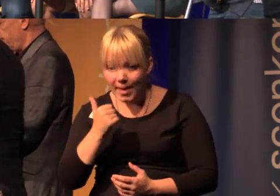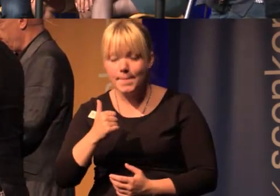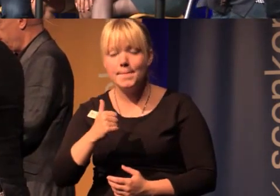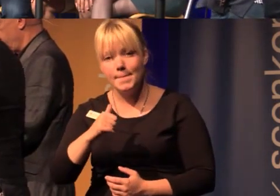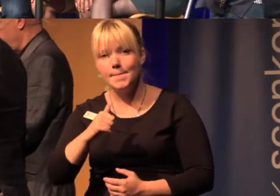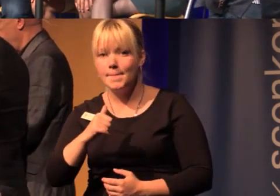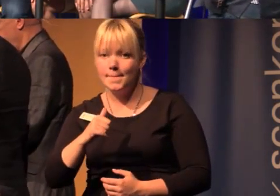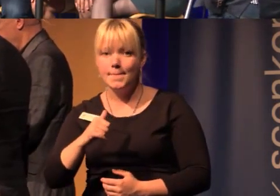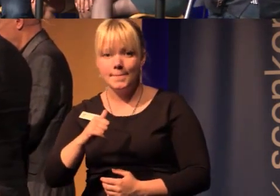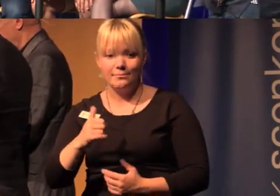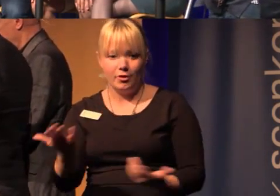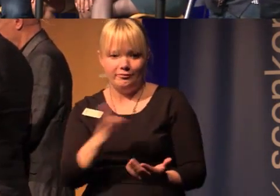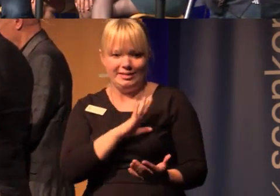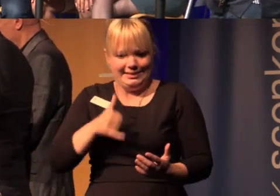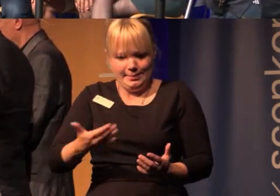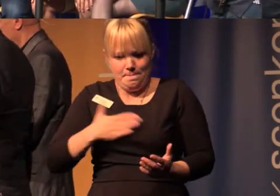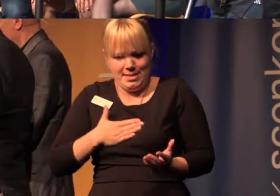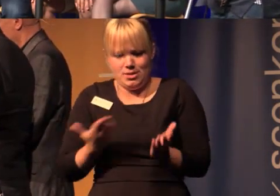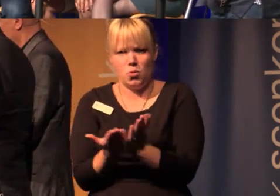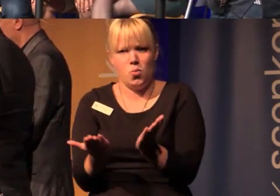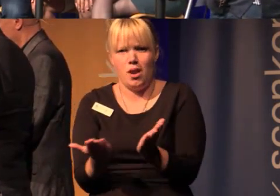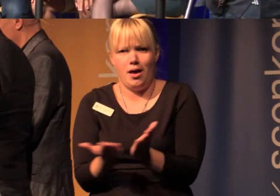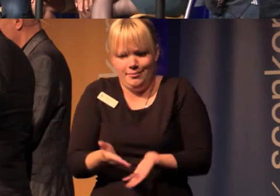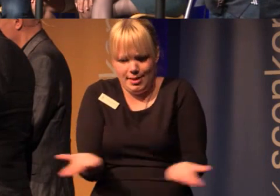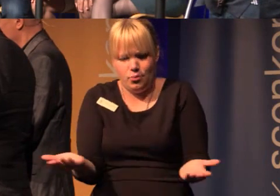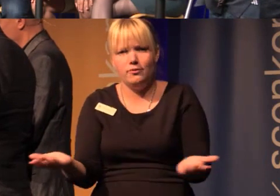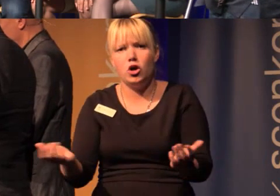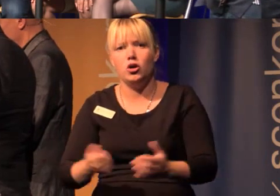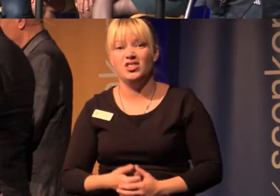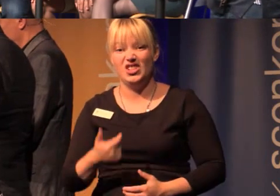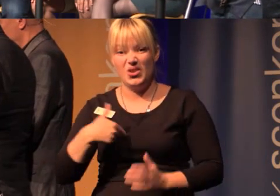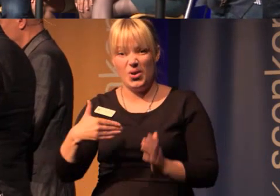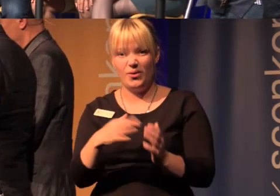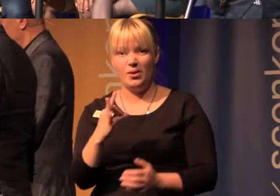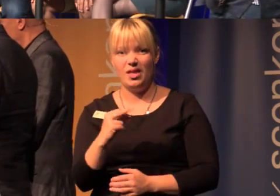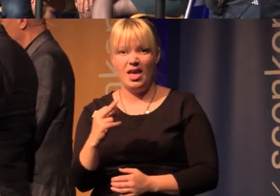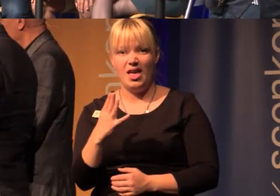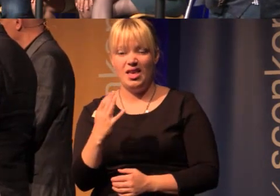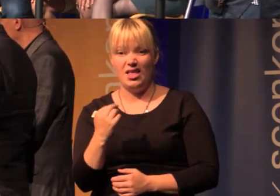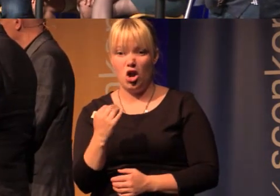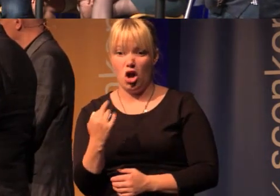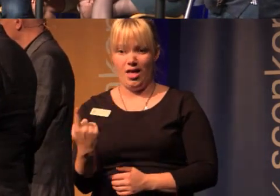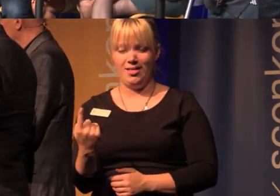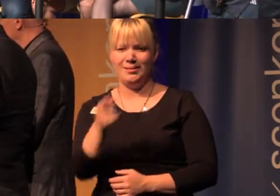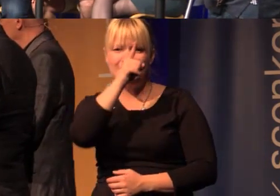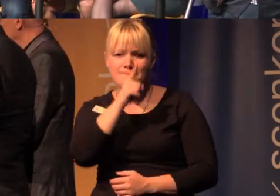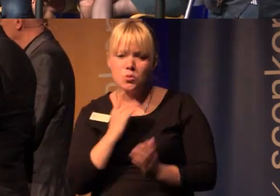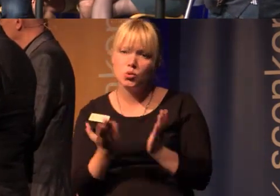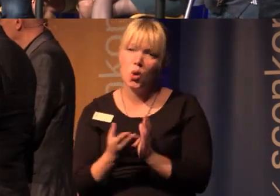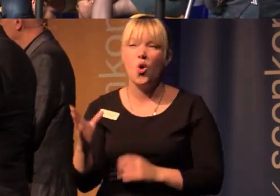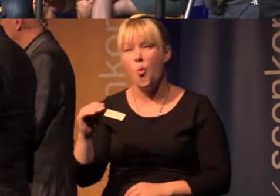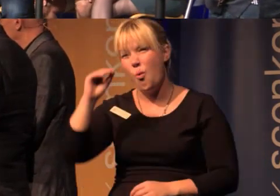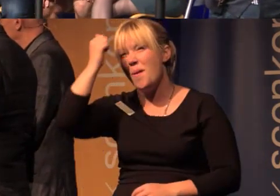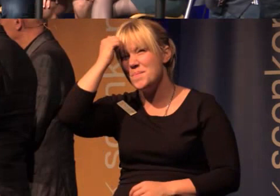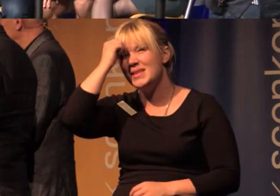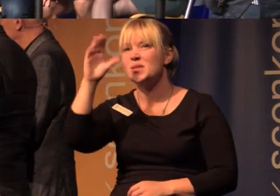man tillgängligt på sin skola? Där jag kommer från Härjedalen, en väldigt liten skola i Funäsfjällen. Visst, vi kunde få måla lite